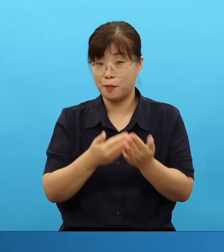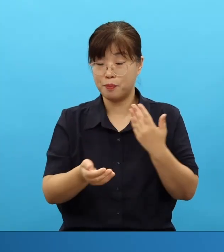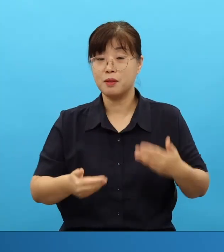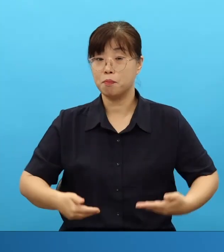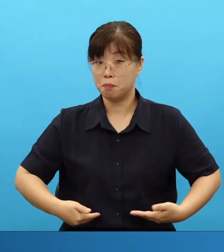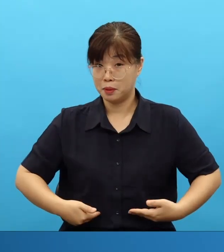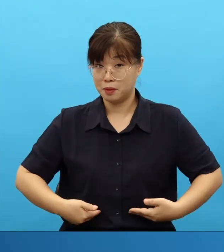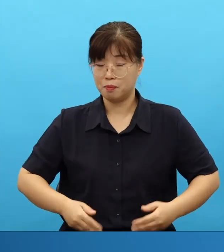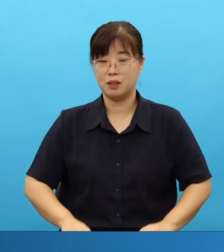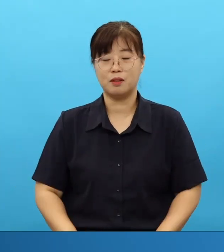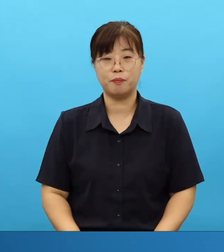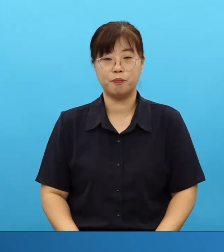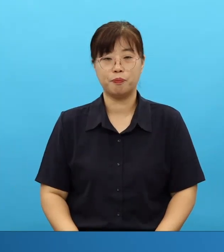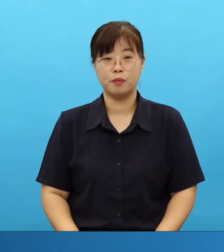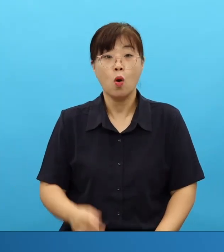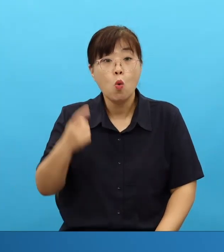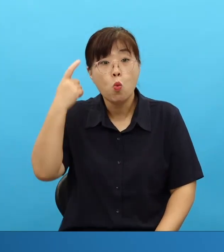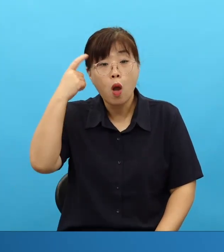해야